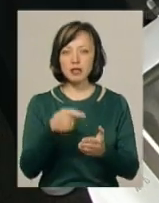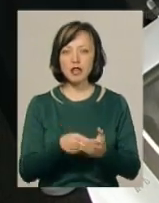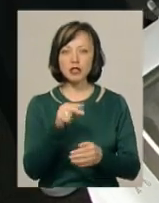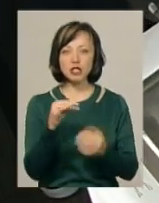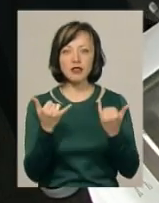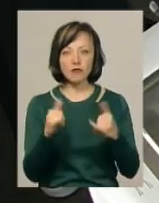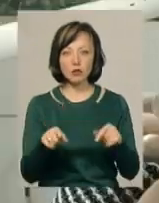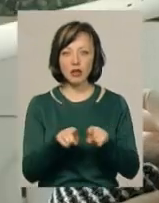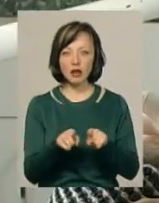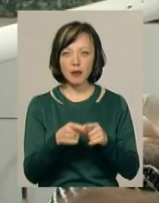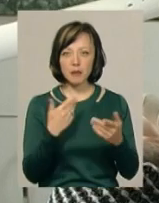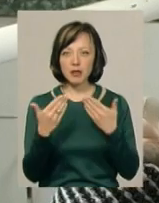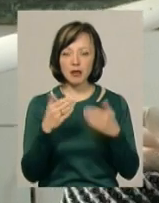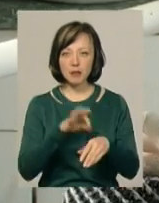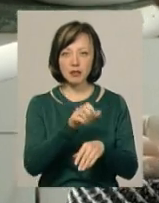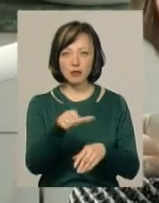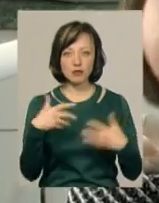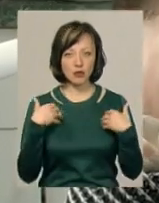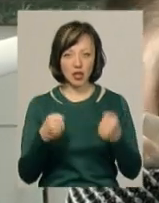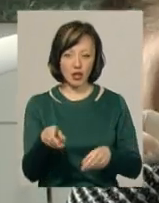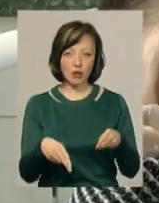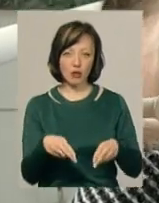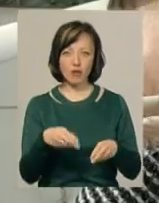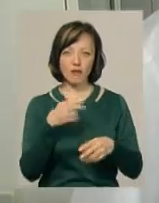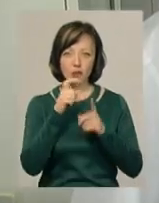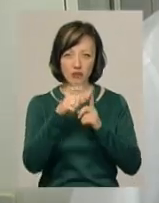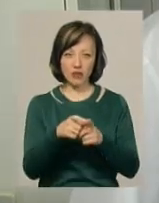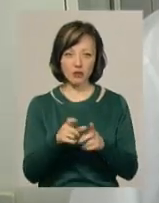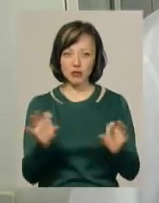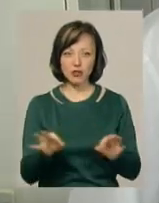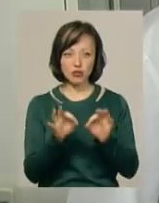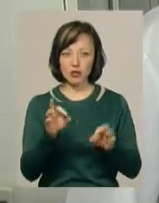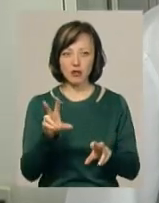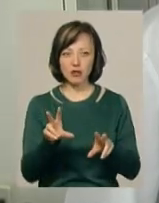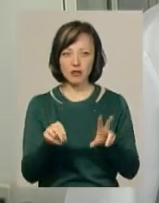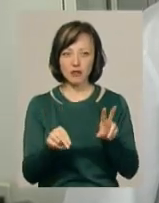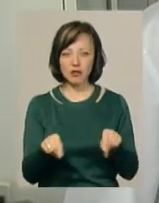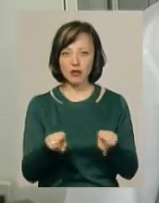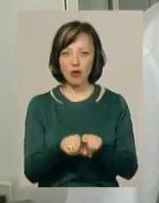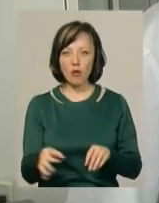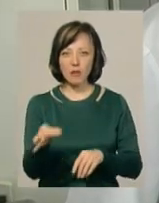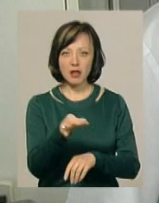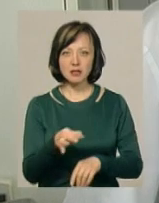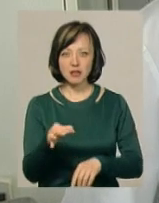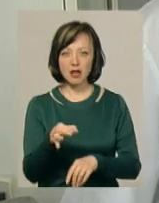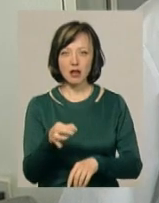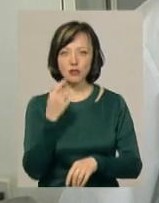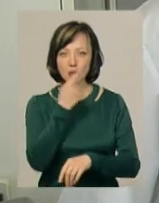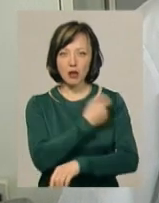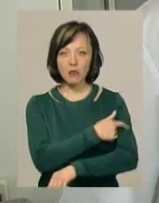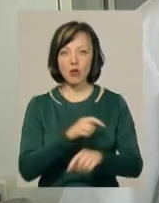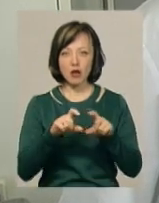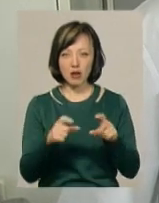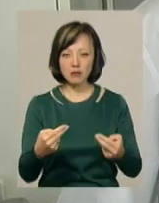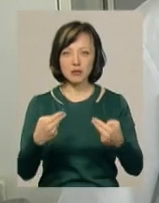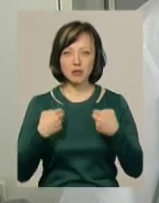лікаря такий підхід пацієнтів до свого здоров'я, хірург відповідає заперечно. Нічого не вражає, ми все-таки обласна стоматполіклініка, вони також